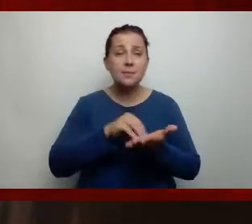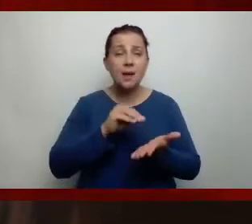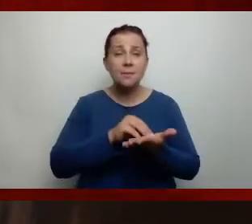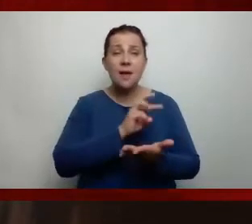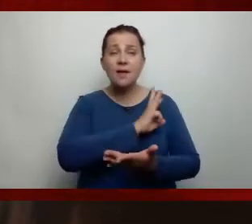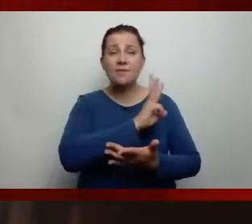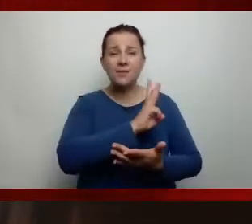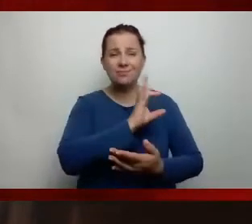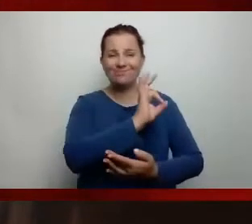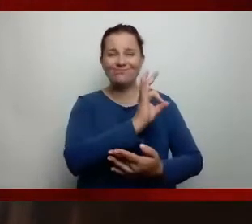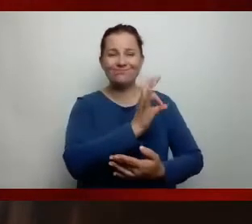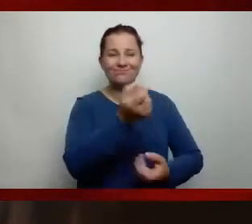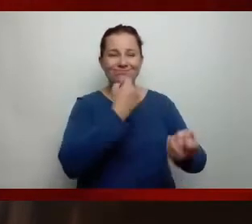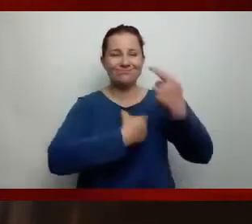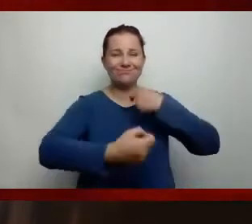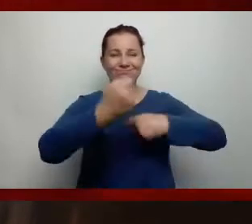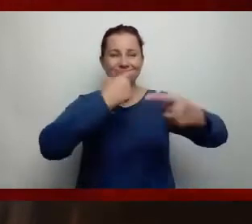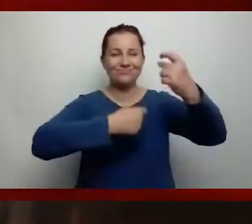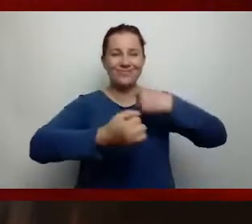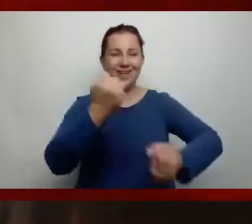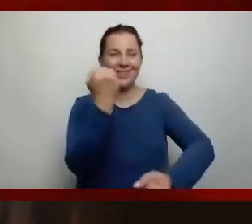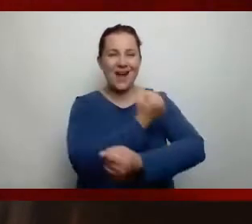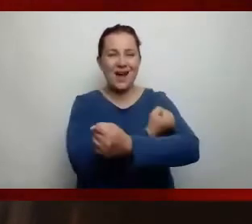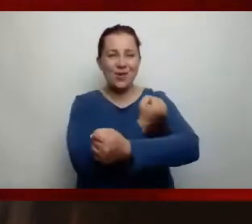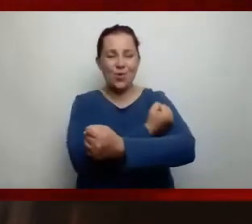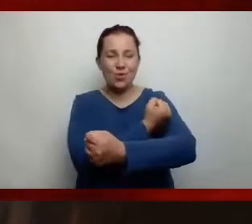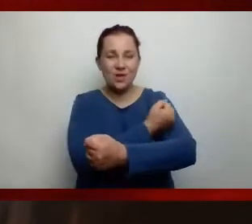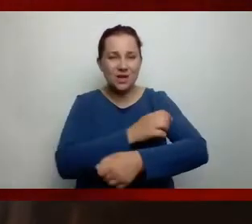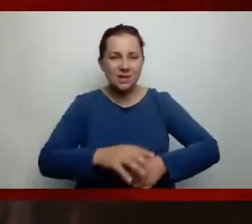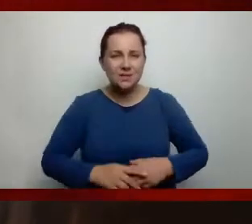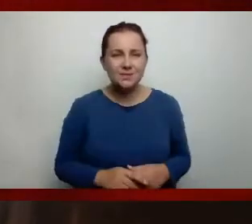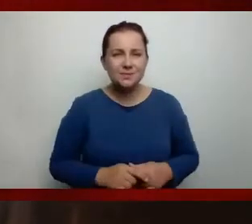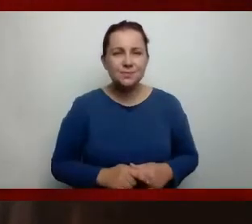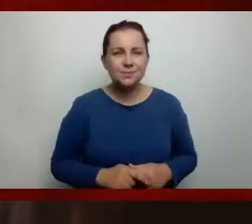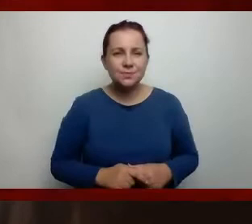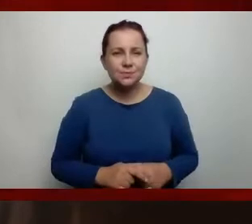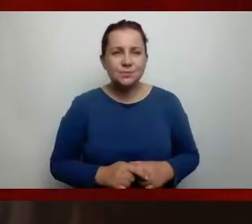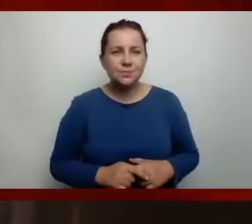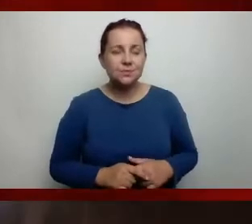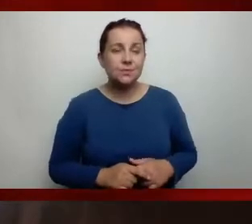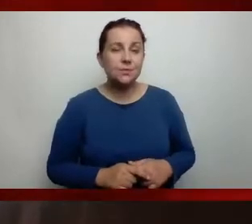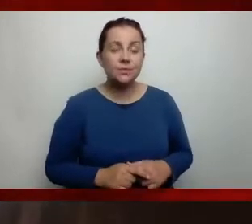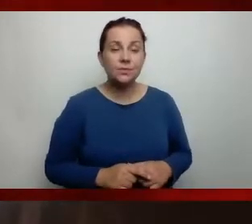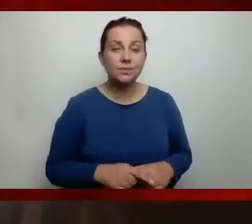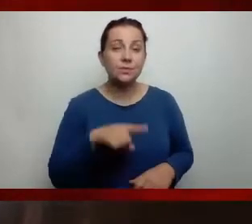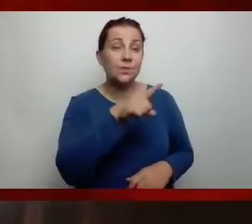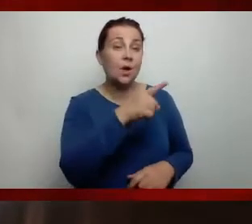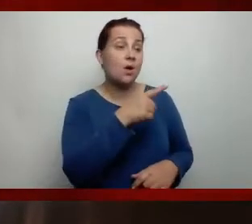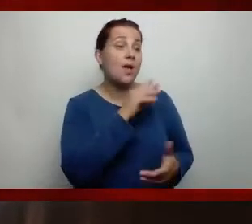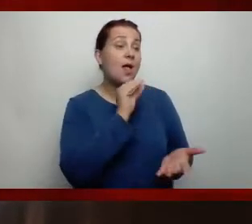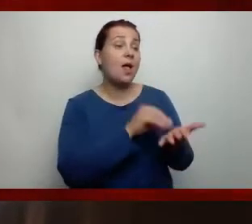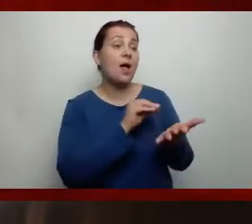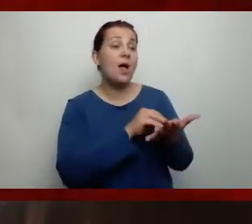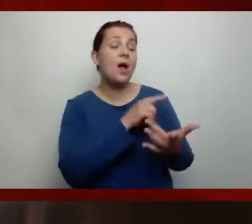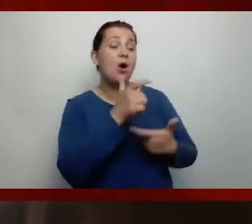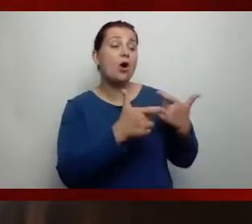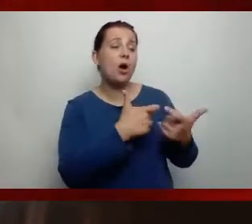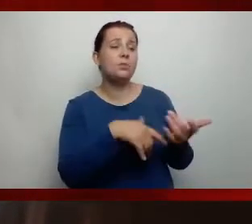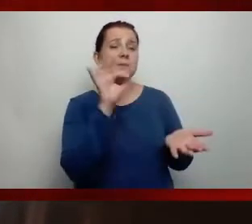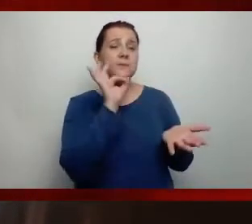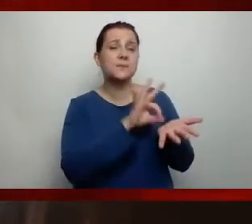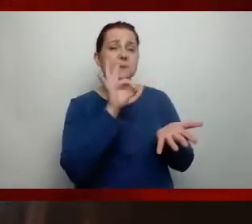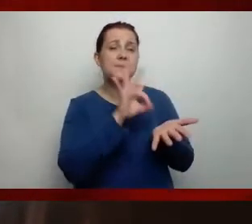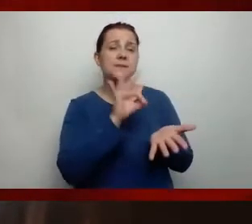z narkotykami. On czynił to, czynił te eksperymenty w sposób systematyczny